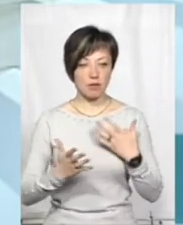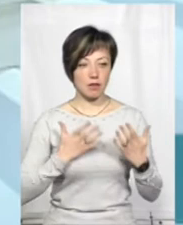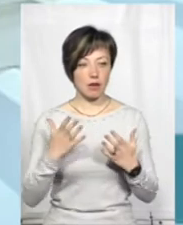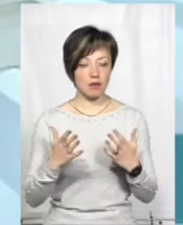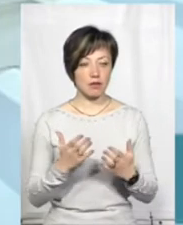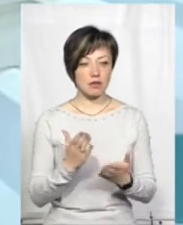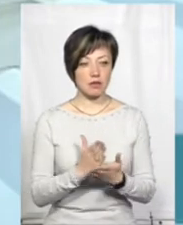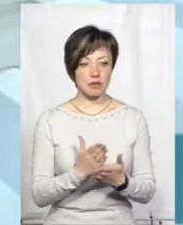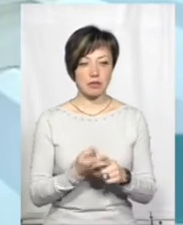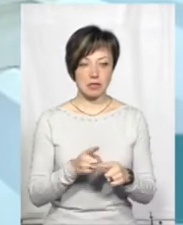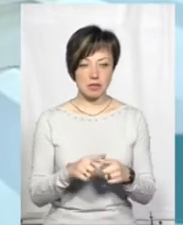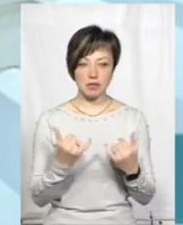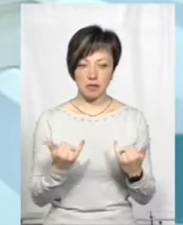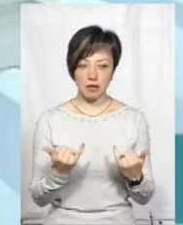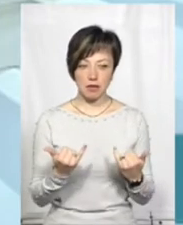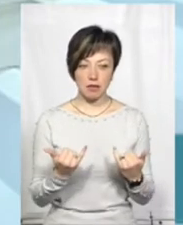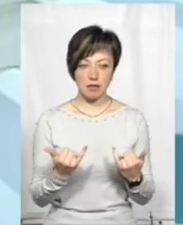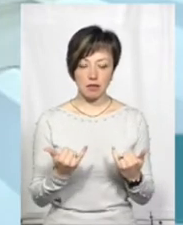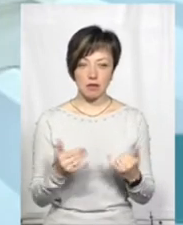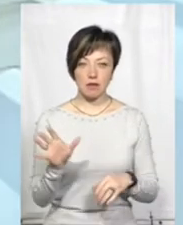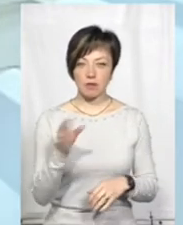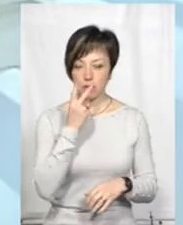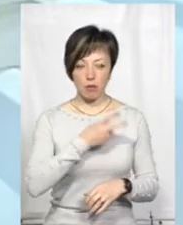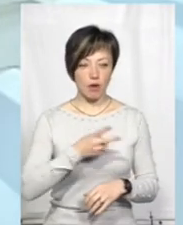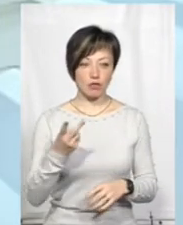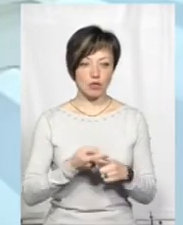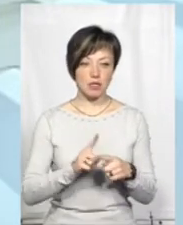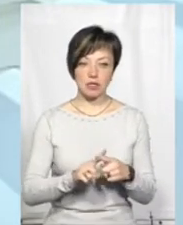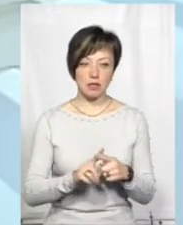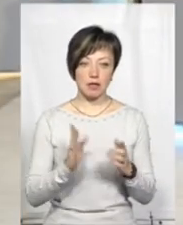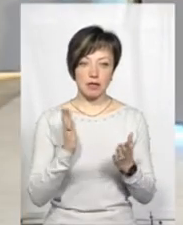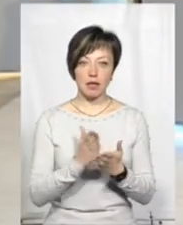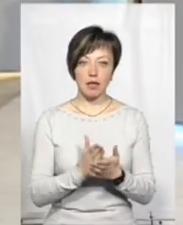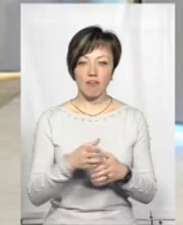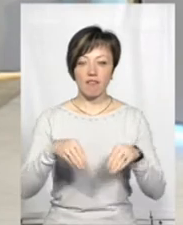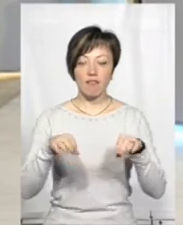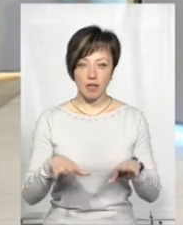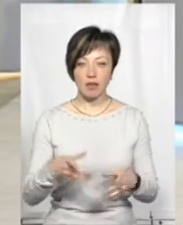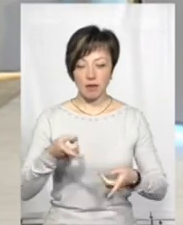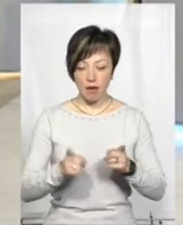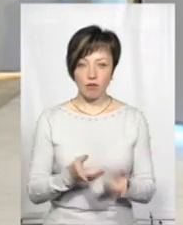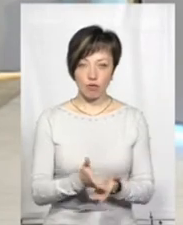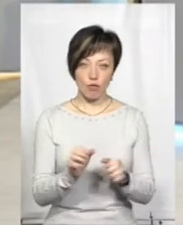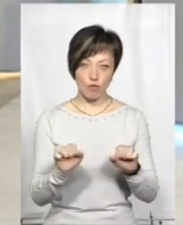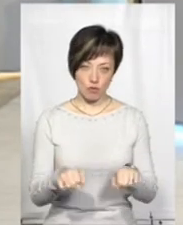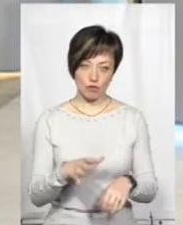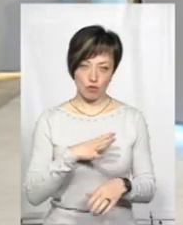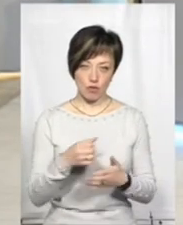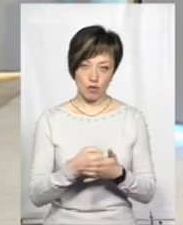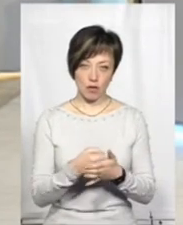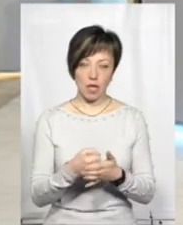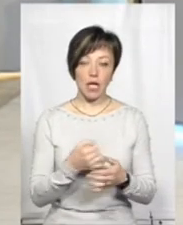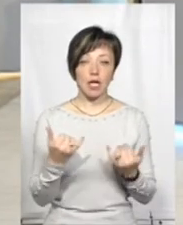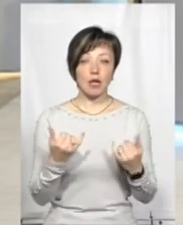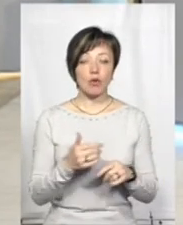певного руху. Я думаю, що це вже зараз, бо практично всі бачать, що це не тільки світло є в кінці тунелі, а бачать реальний шлях, яким можна буде йти.